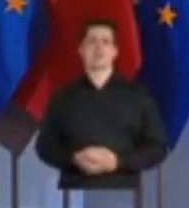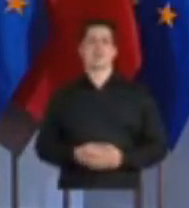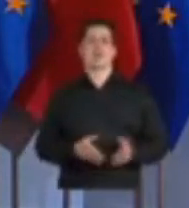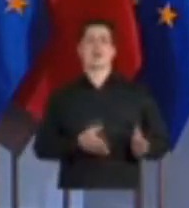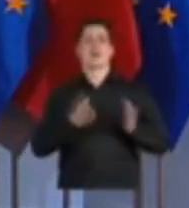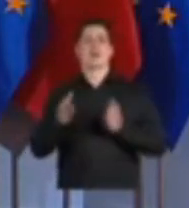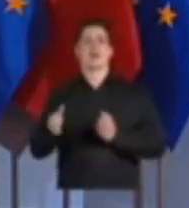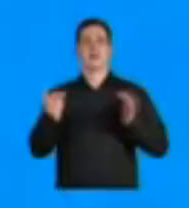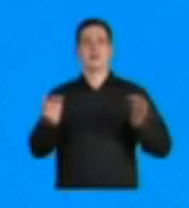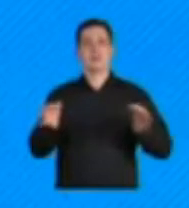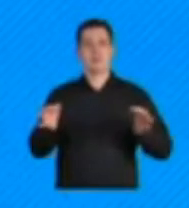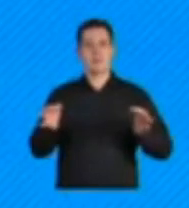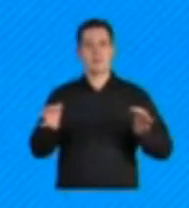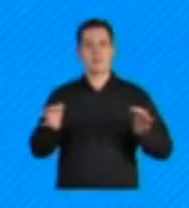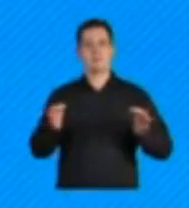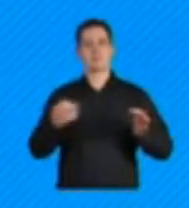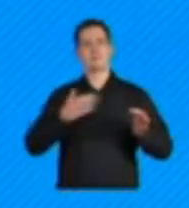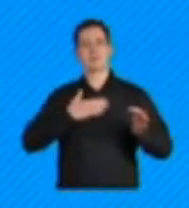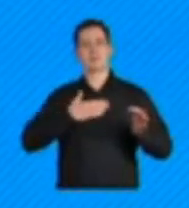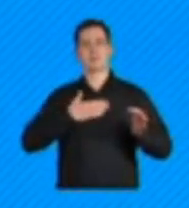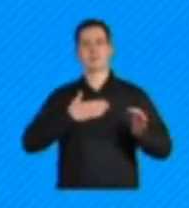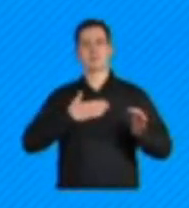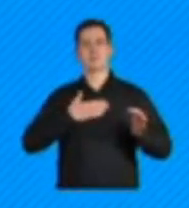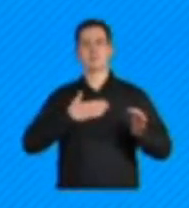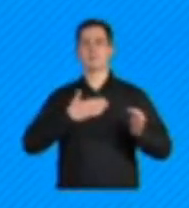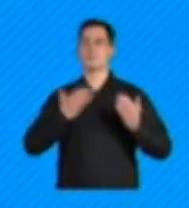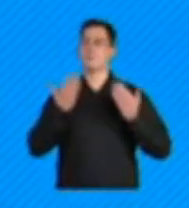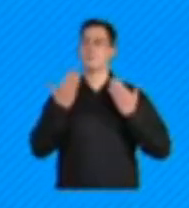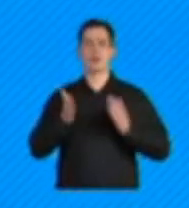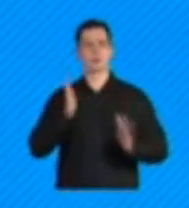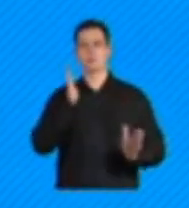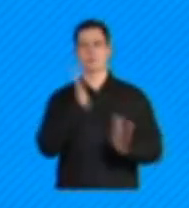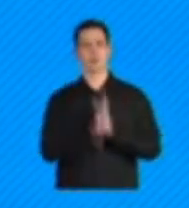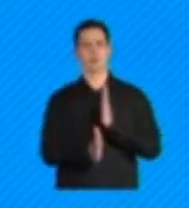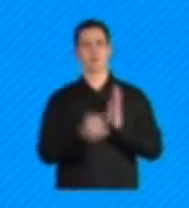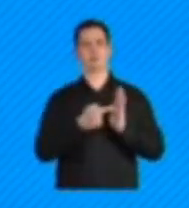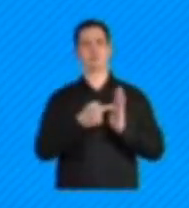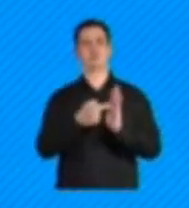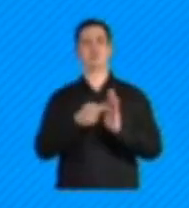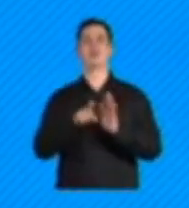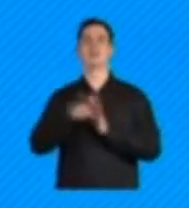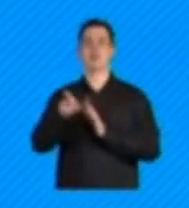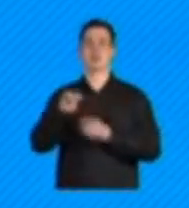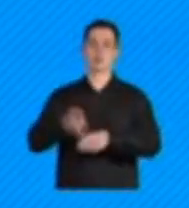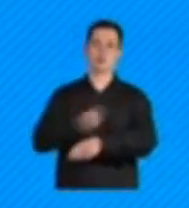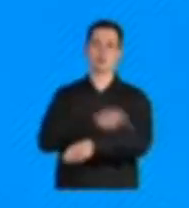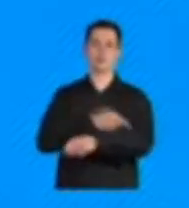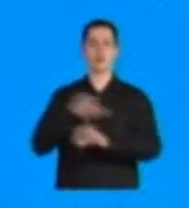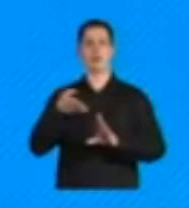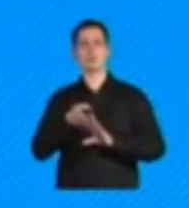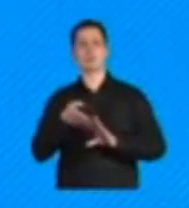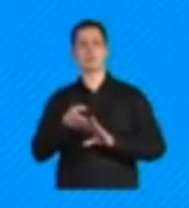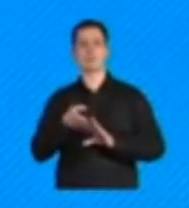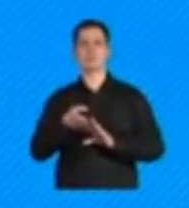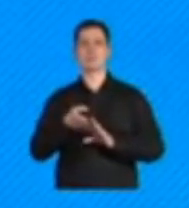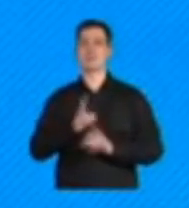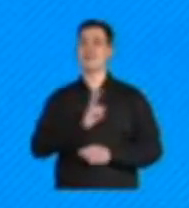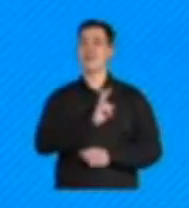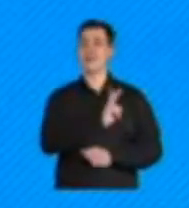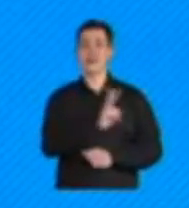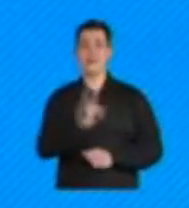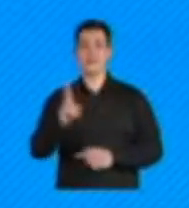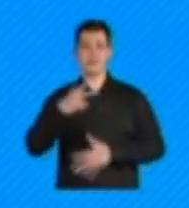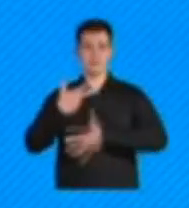Teraz mamy bardzo prostą dyrektywę dla administracji publicznej. Otóż wszyscy